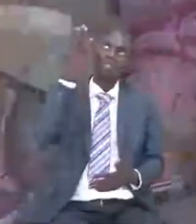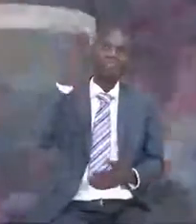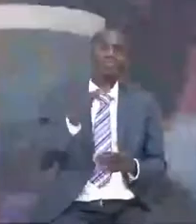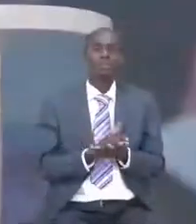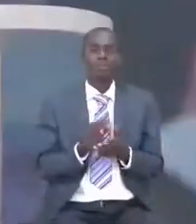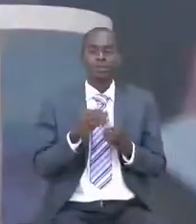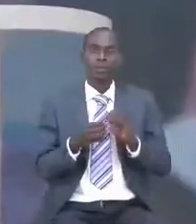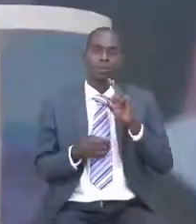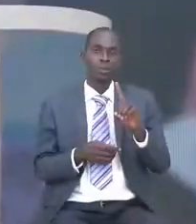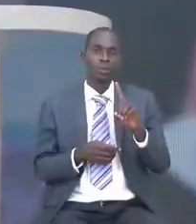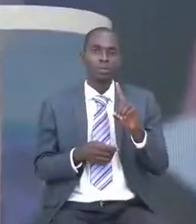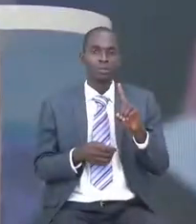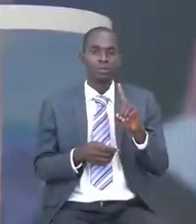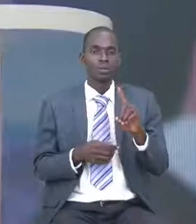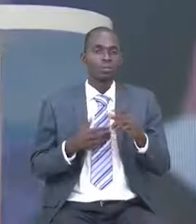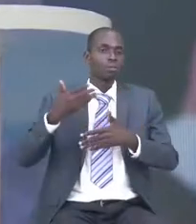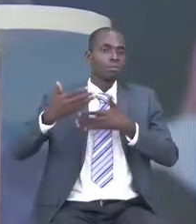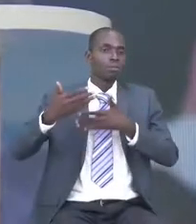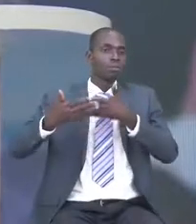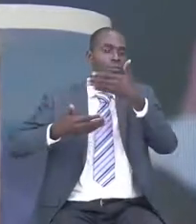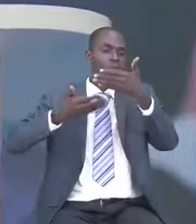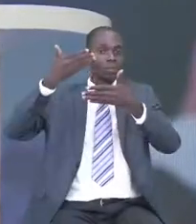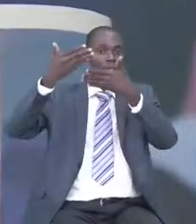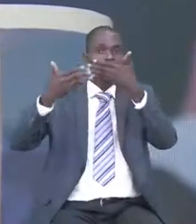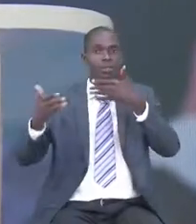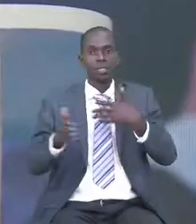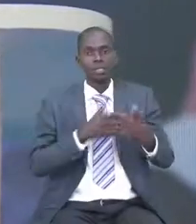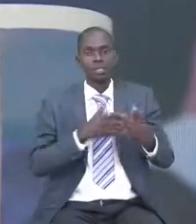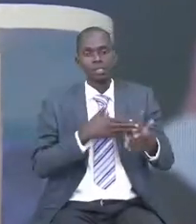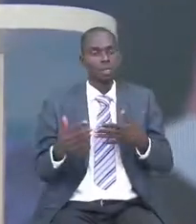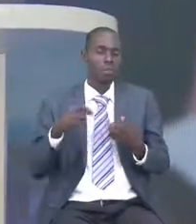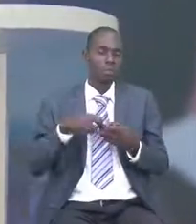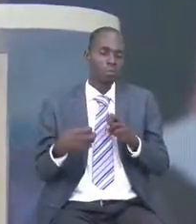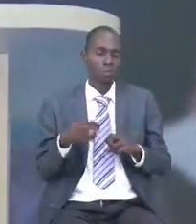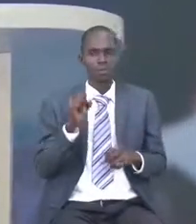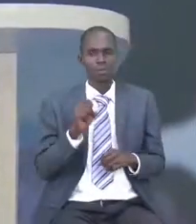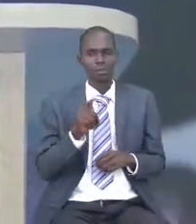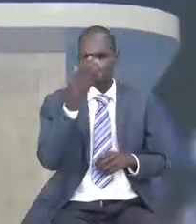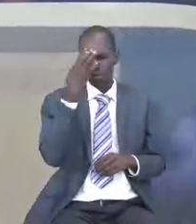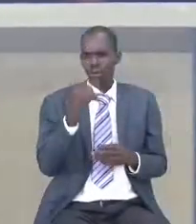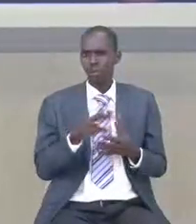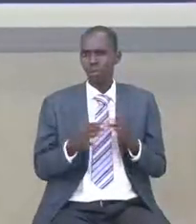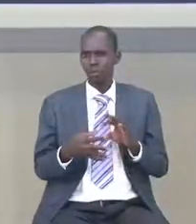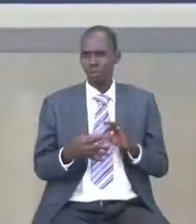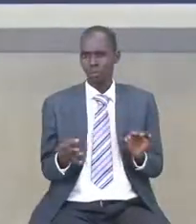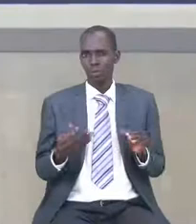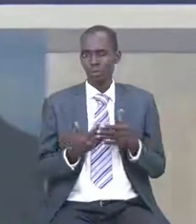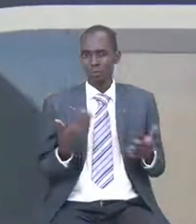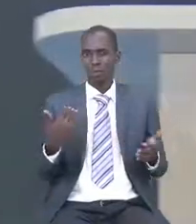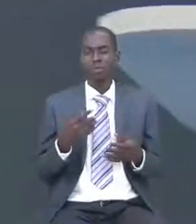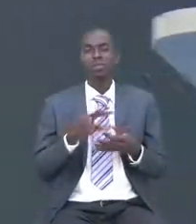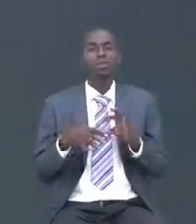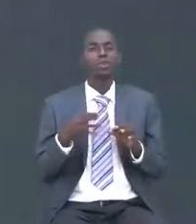Premier élément, le progrès malgré les problèmes. Je suis sûr que vous connaissez l'histoire déjà, l'histoire de